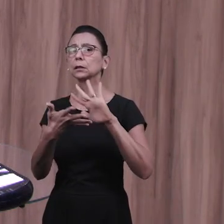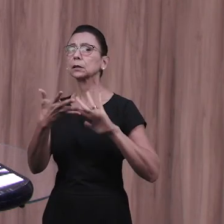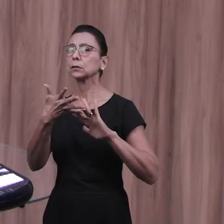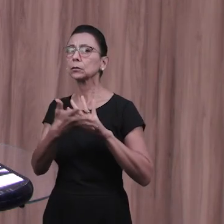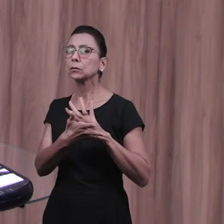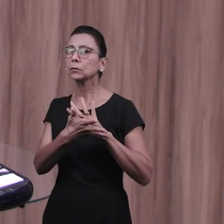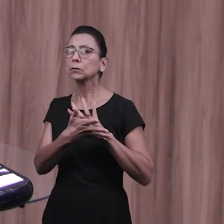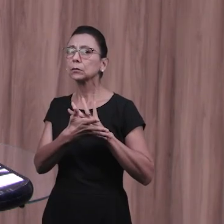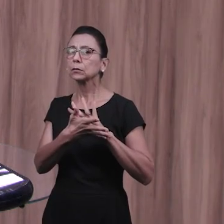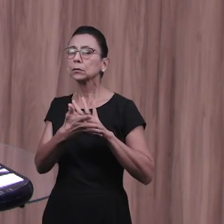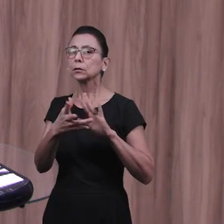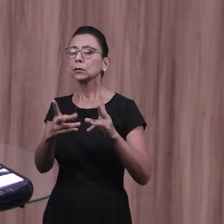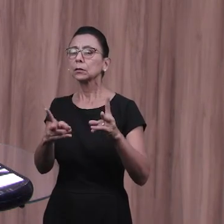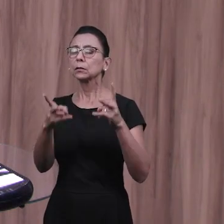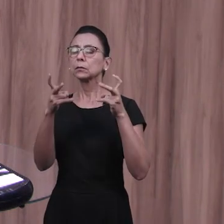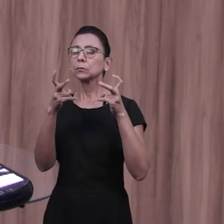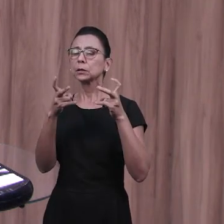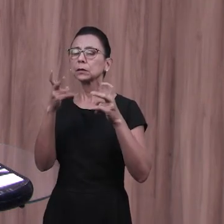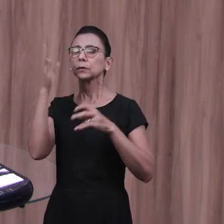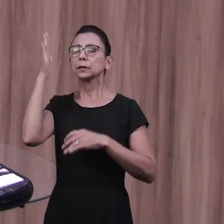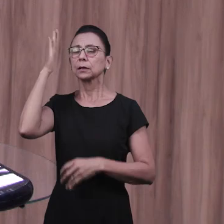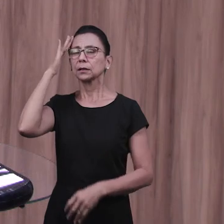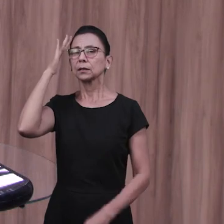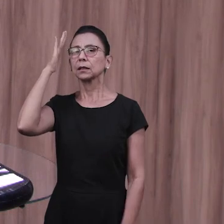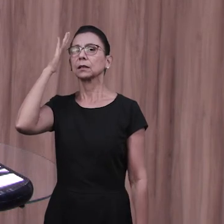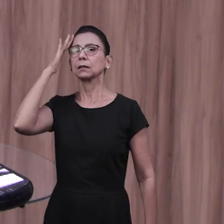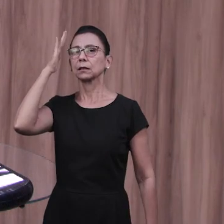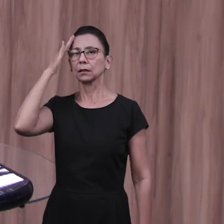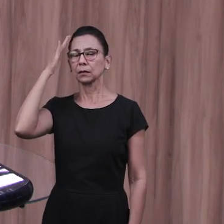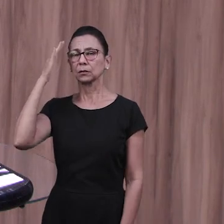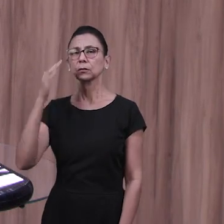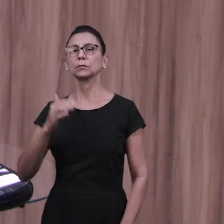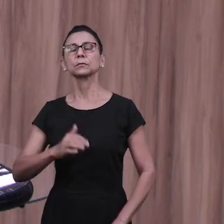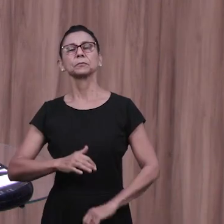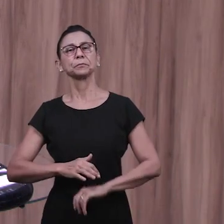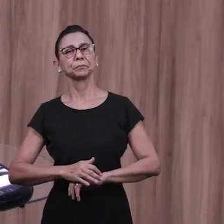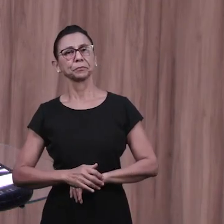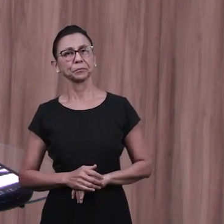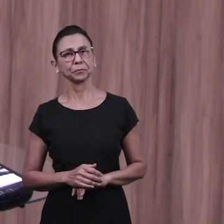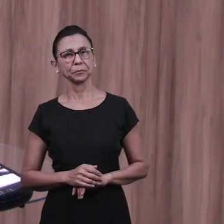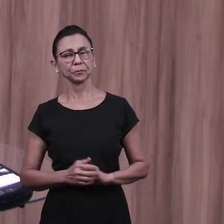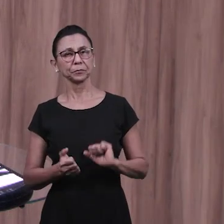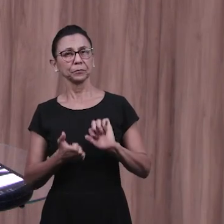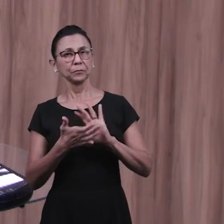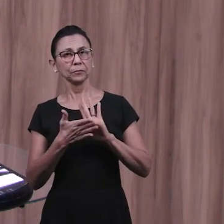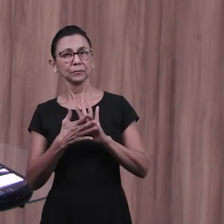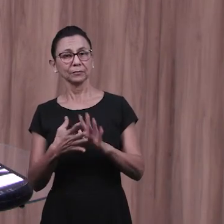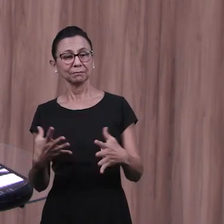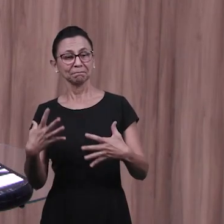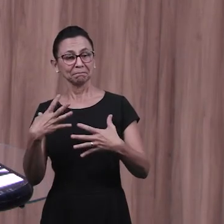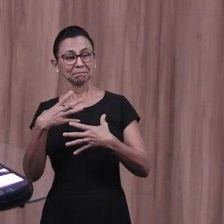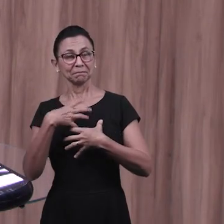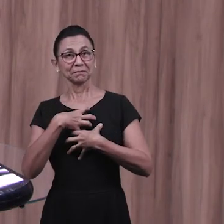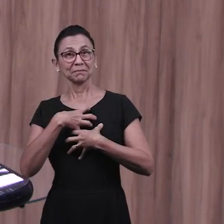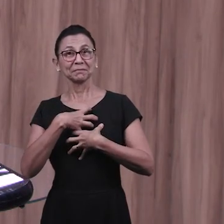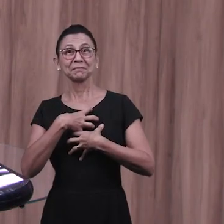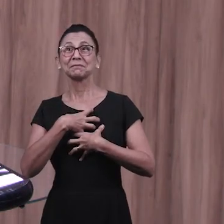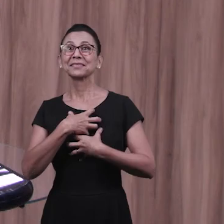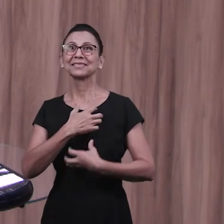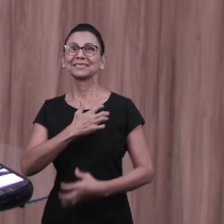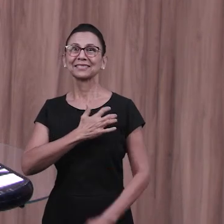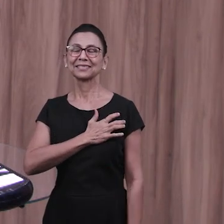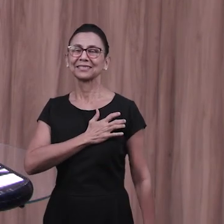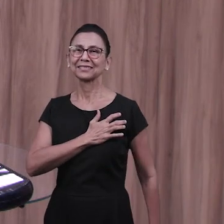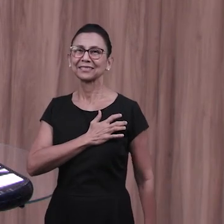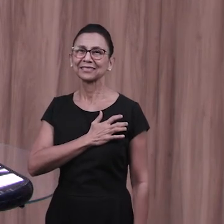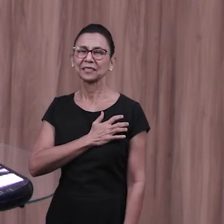et nous écoutons et nous entendons ce que nous chantons, nous sentons dans le cœur. Il y a des moments où